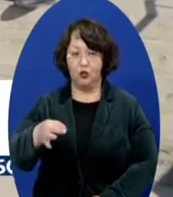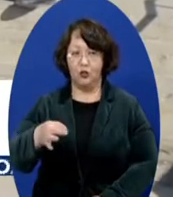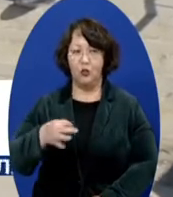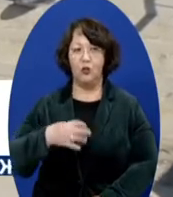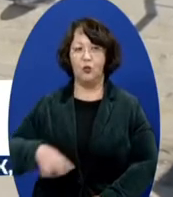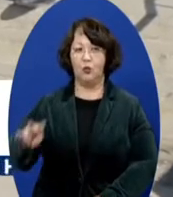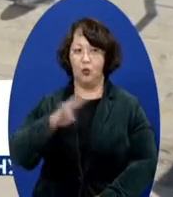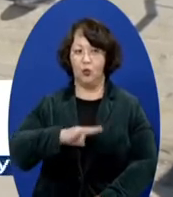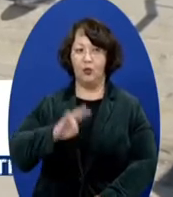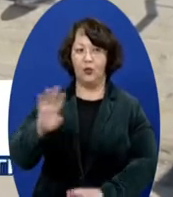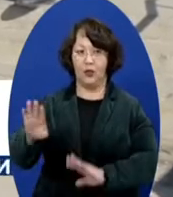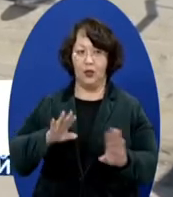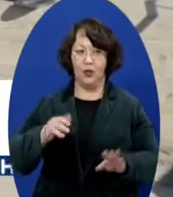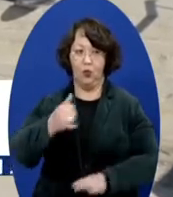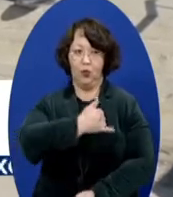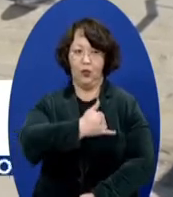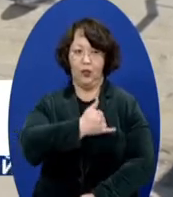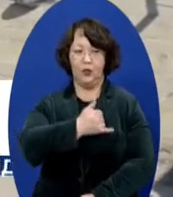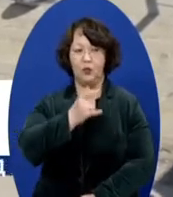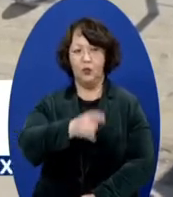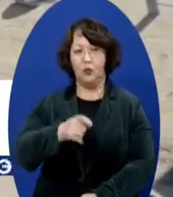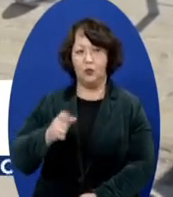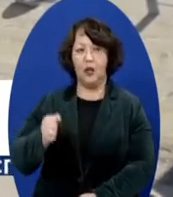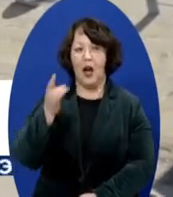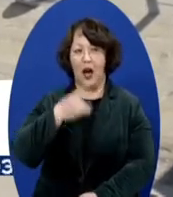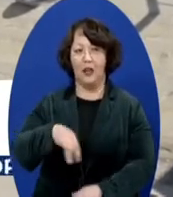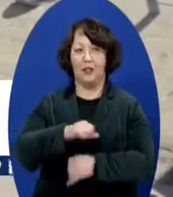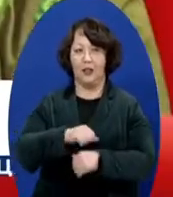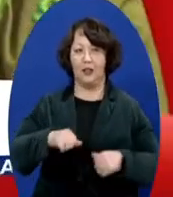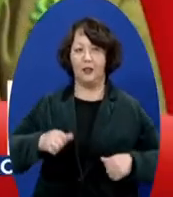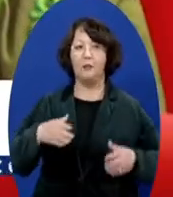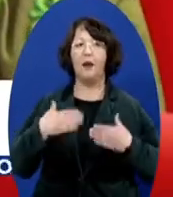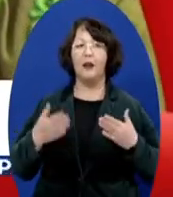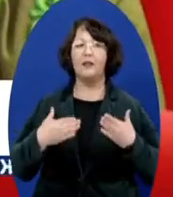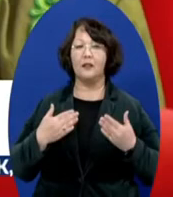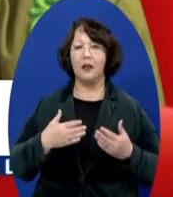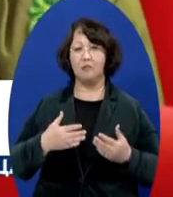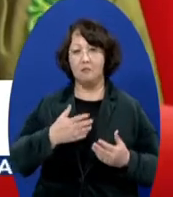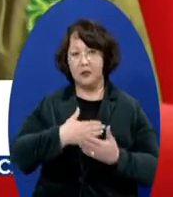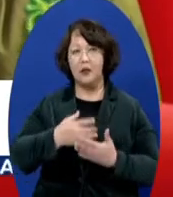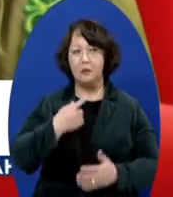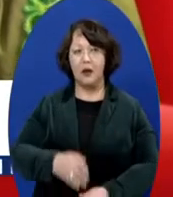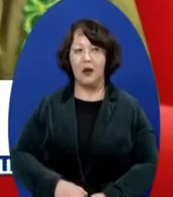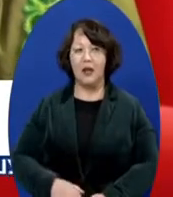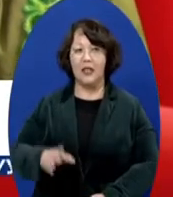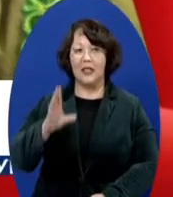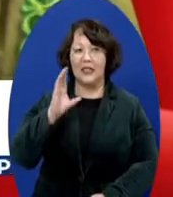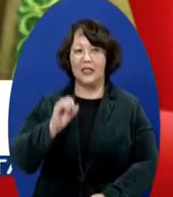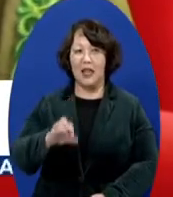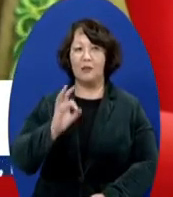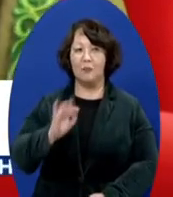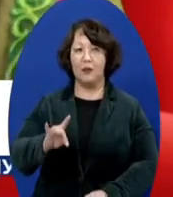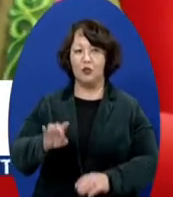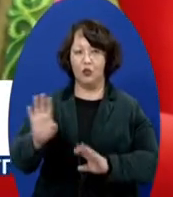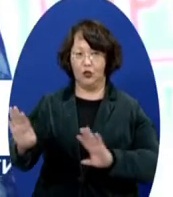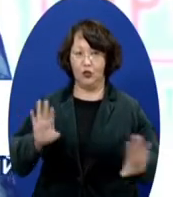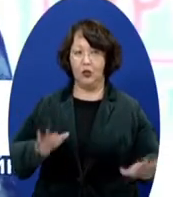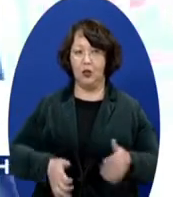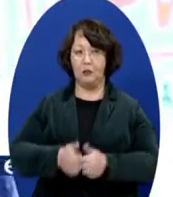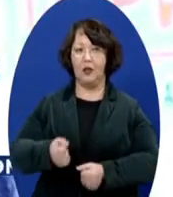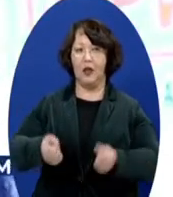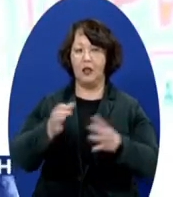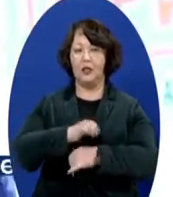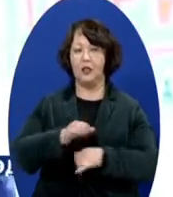Ор нутгын удирдлагуудаа артмдээ их барьж явдаг. Салбар салбарт амжилт гарган ажиллаж